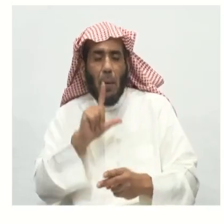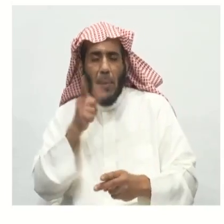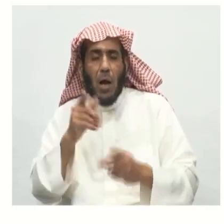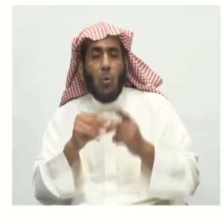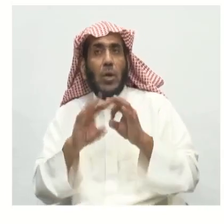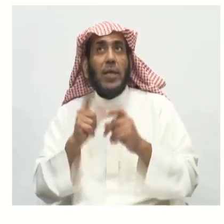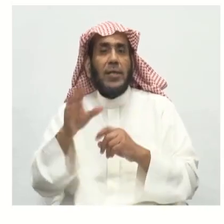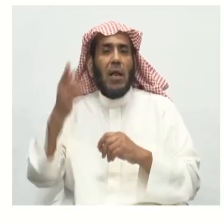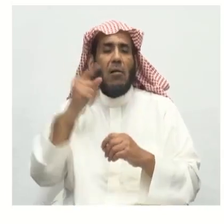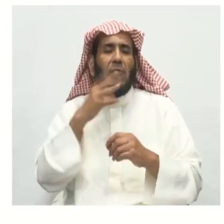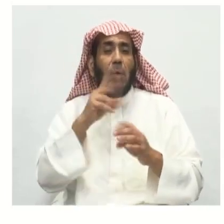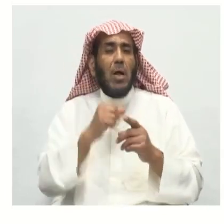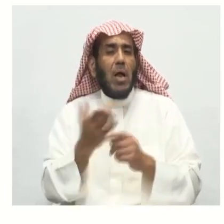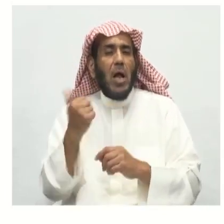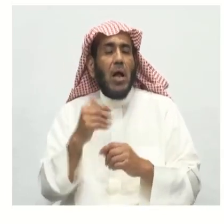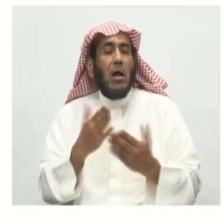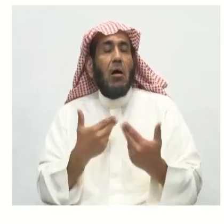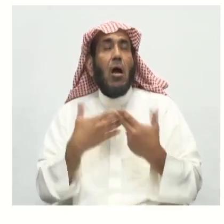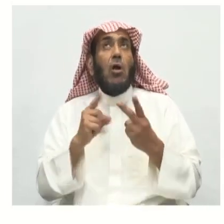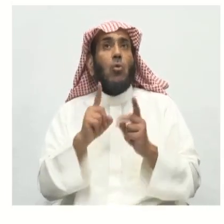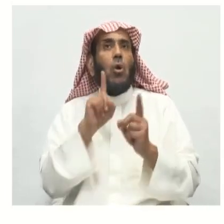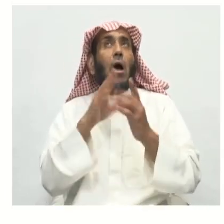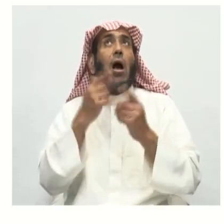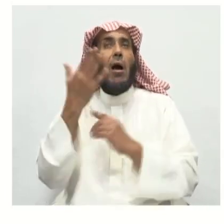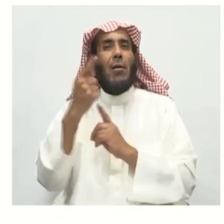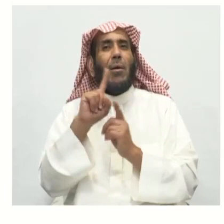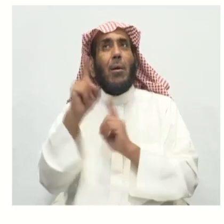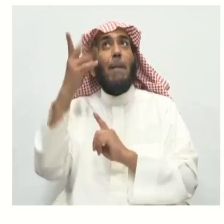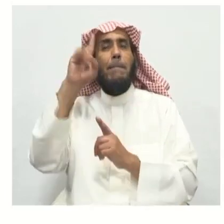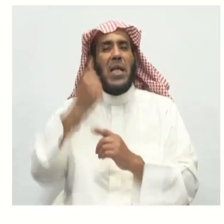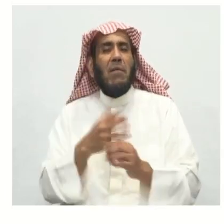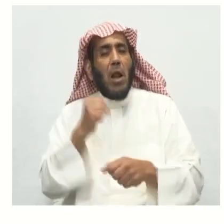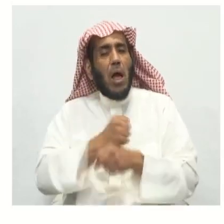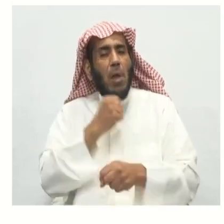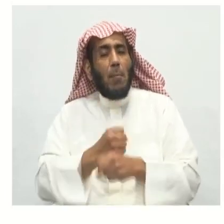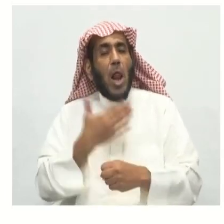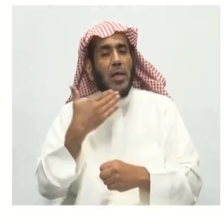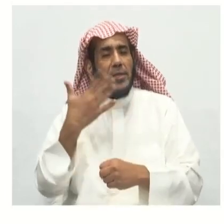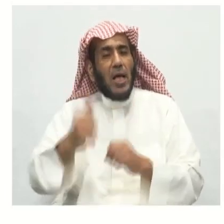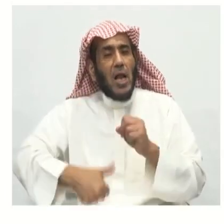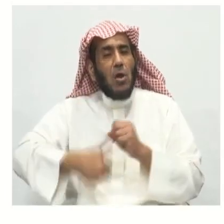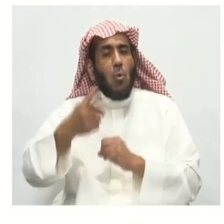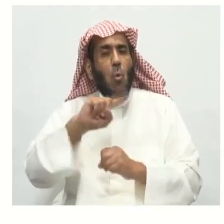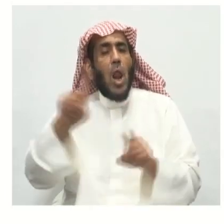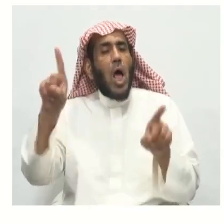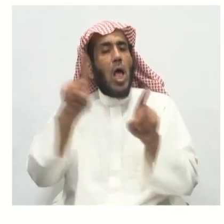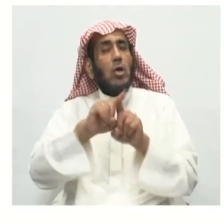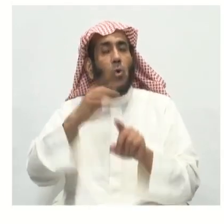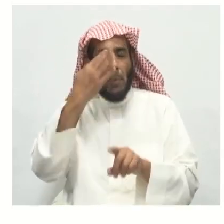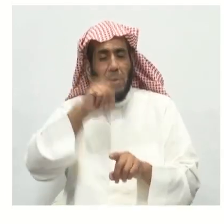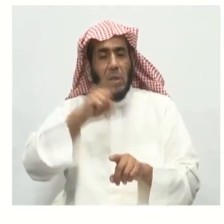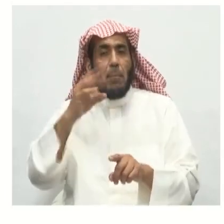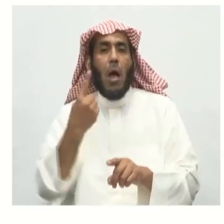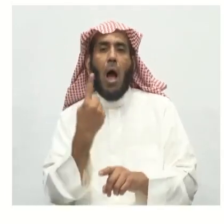تعالى فمن كان يرجو لقاء ربه فليعمل عملا صالحا ولا يشرك بعباده